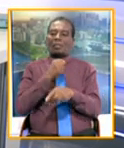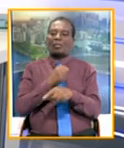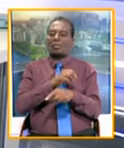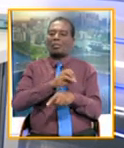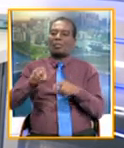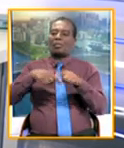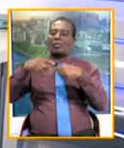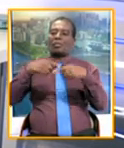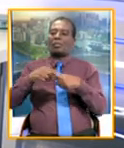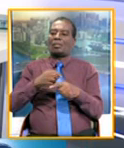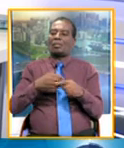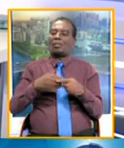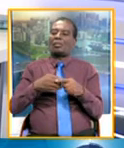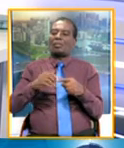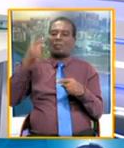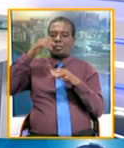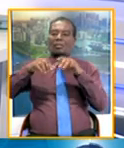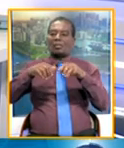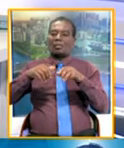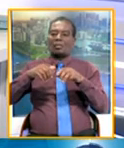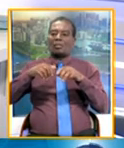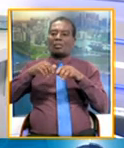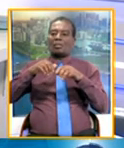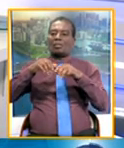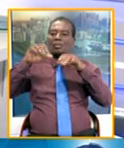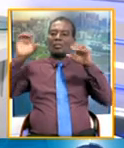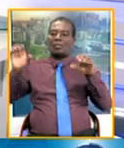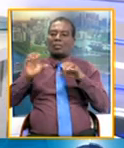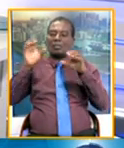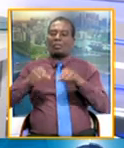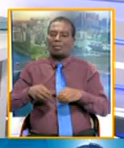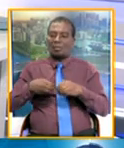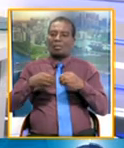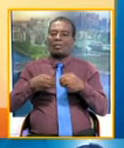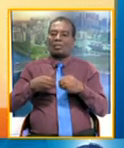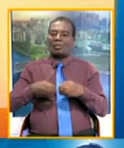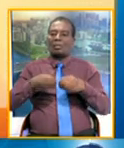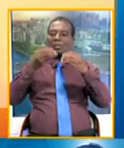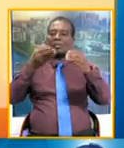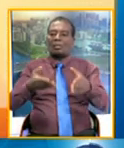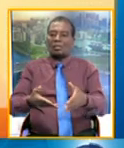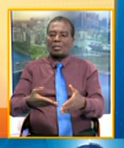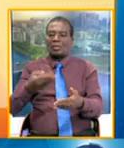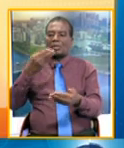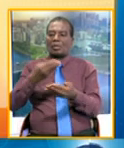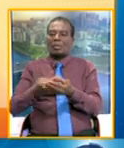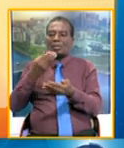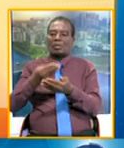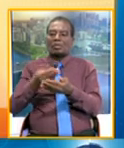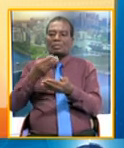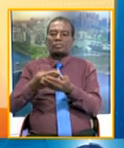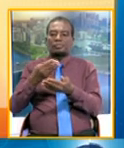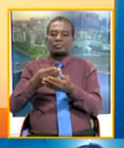le lancement de l'édition 2021 de la cérémonie de remise des bourses de recherche de l'ASCAD. L'ASCAD, l'Académie